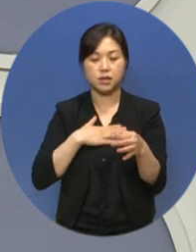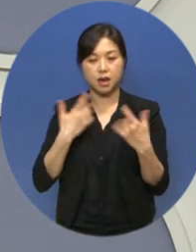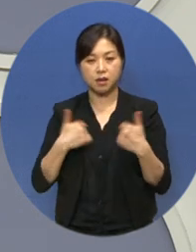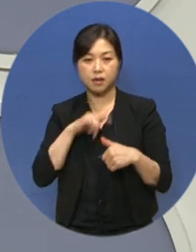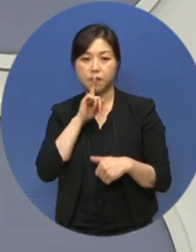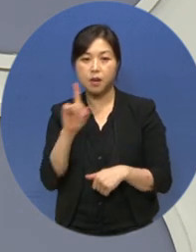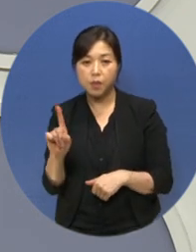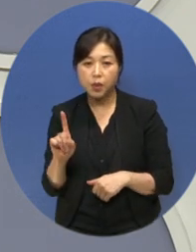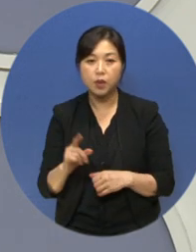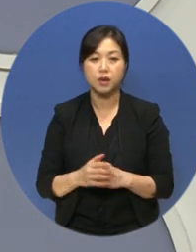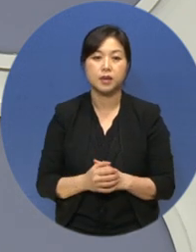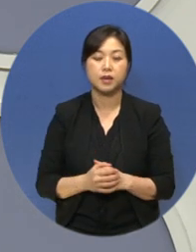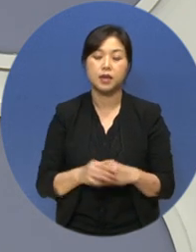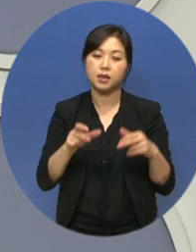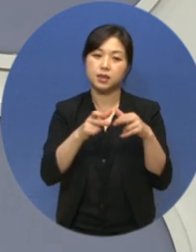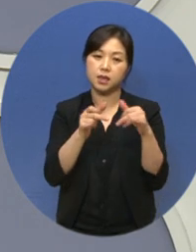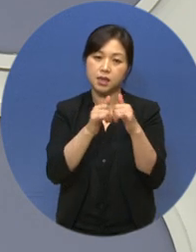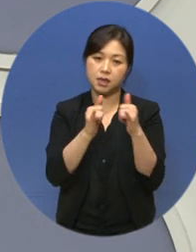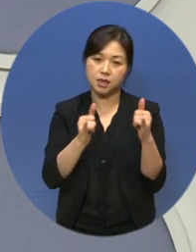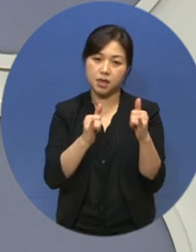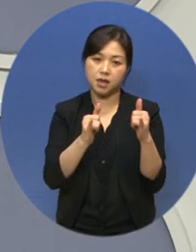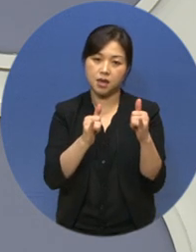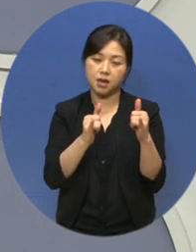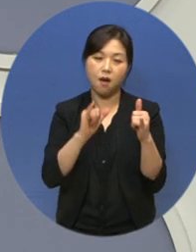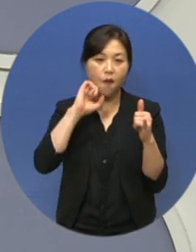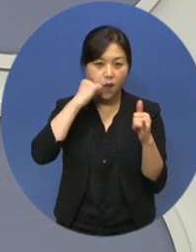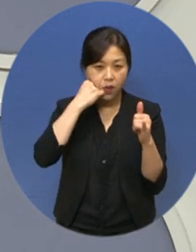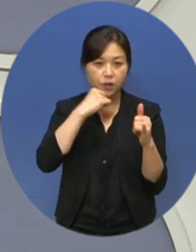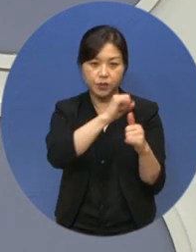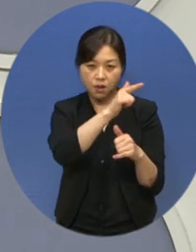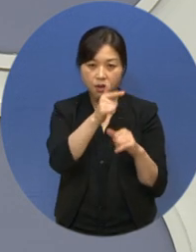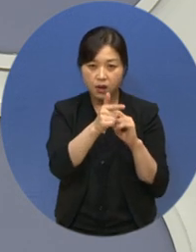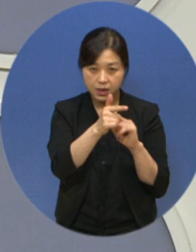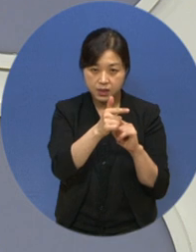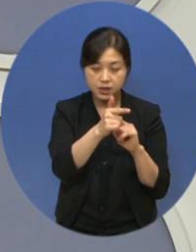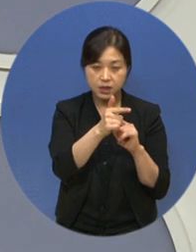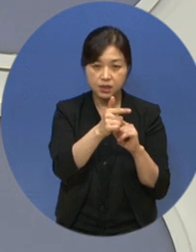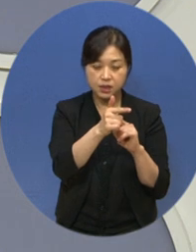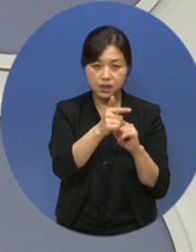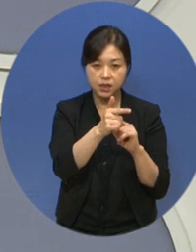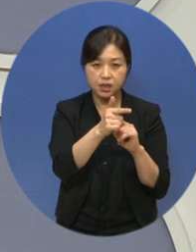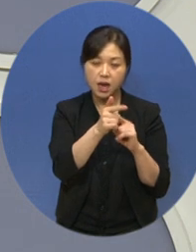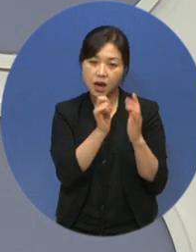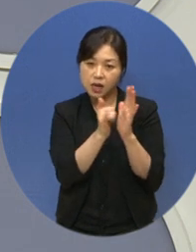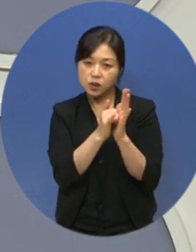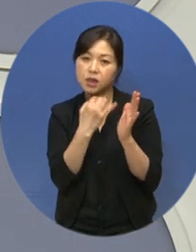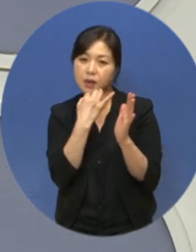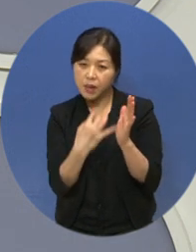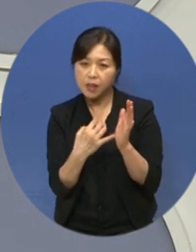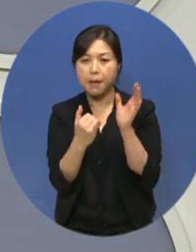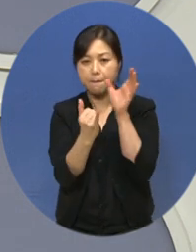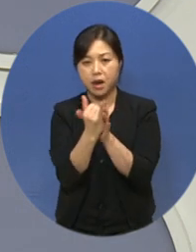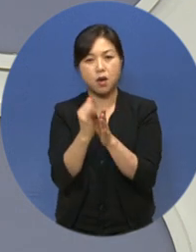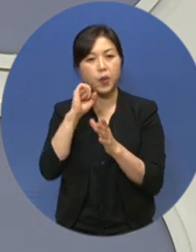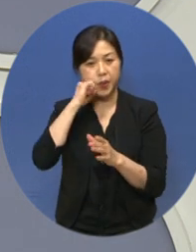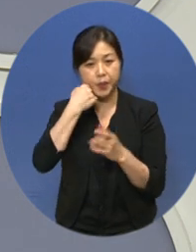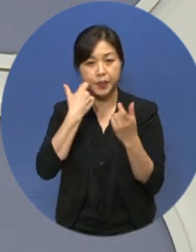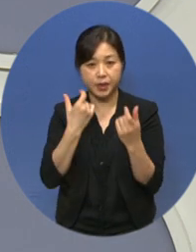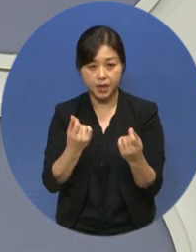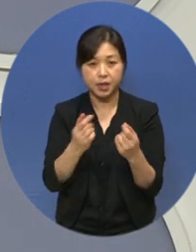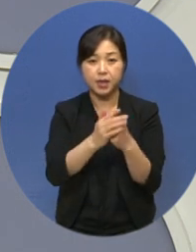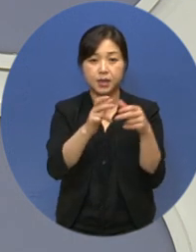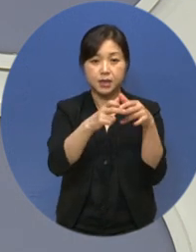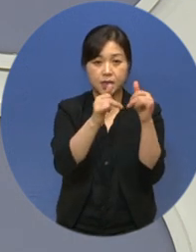되지만 이 장애인이 겪는 여러가지 어려움은 당사자들 한테만 맡길 수 없다 이 장애인이 분들과